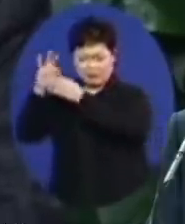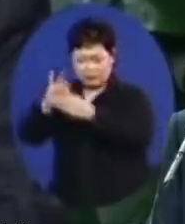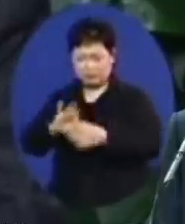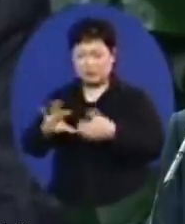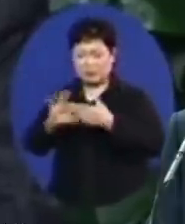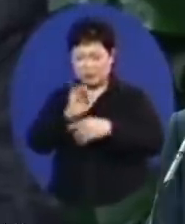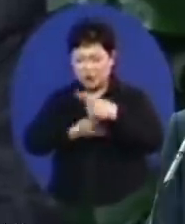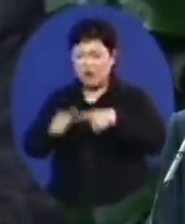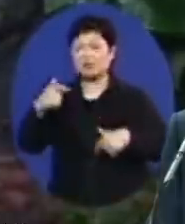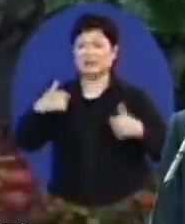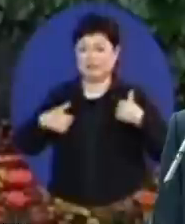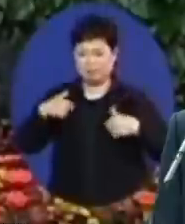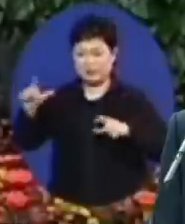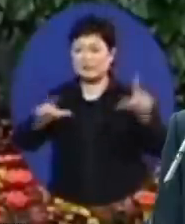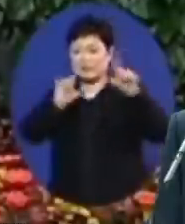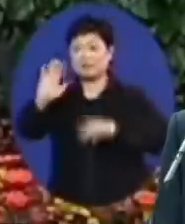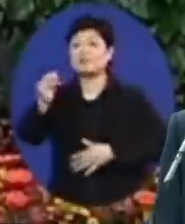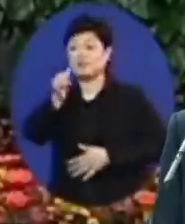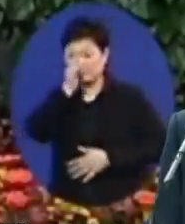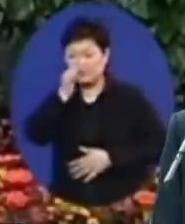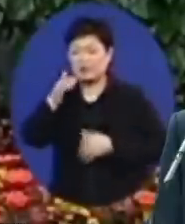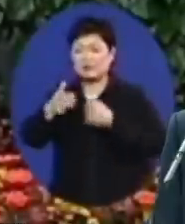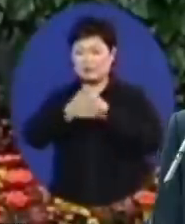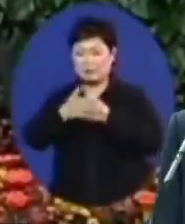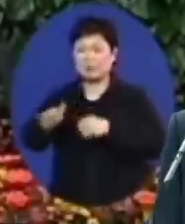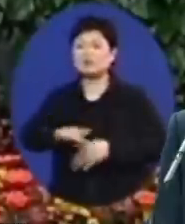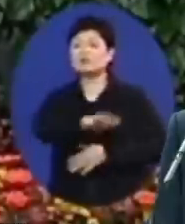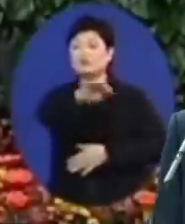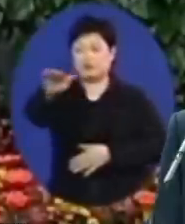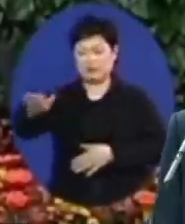삶을 살게 되는 것입니다. 그러므로 우리는